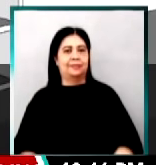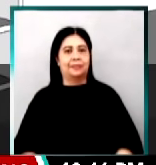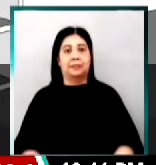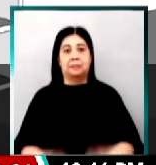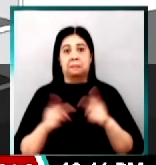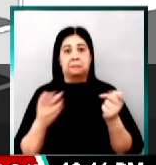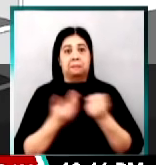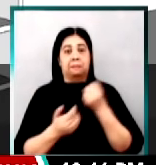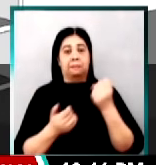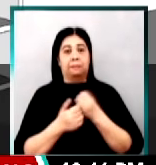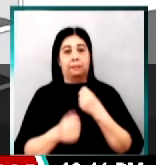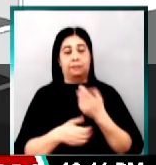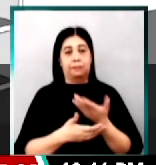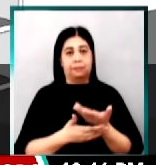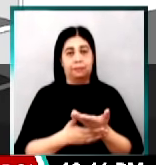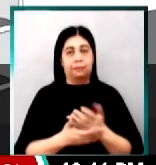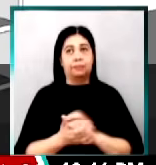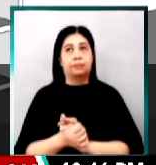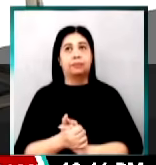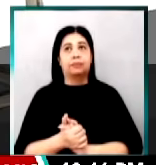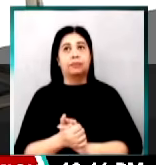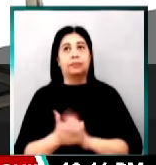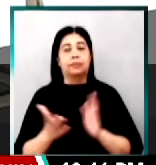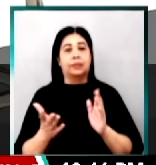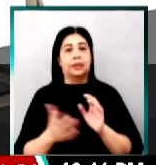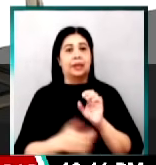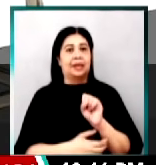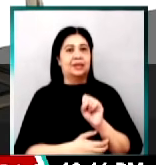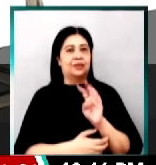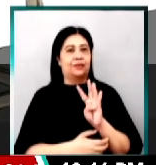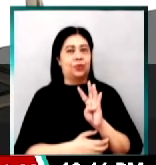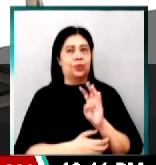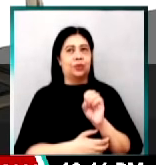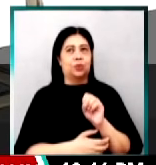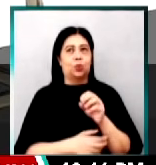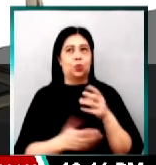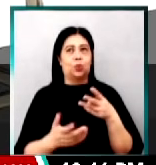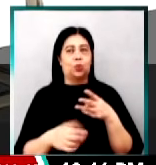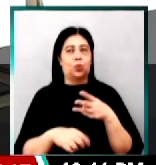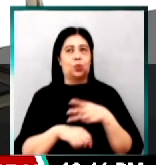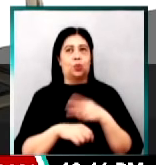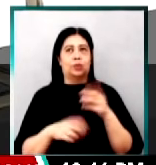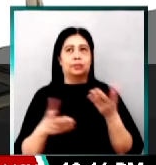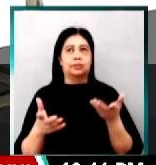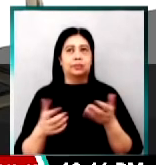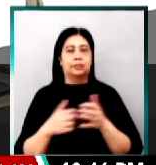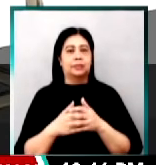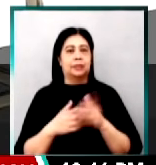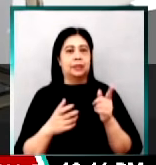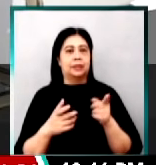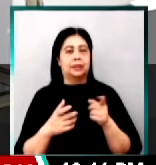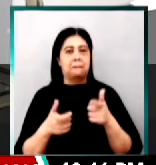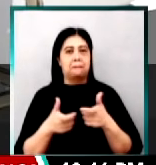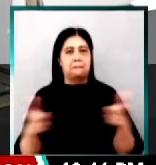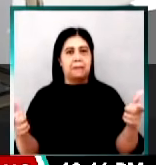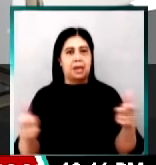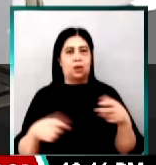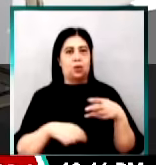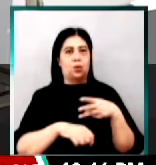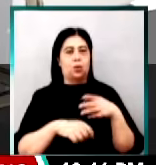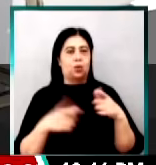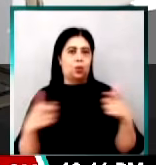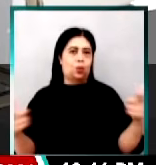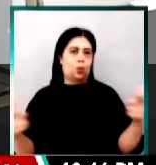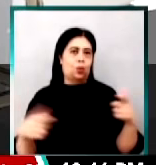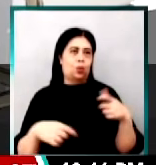wood, yung tawag natin na S4S wood, ito yung isang mahabang wood. No? It's mga